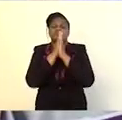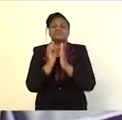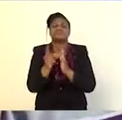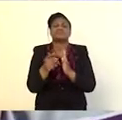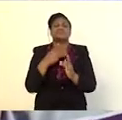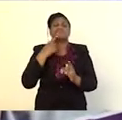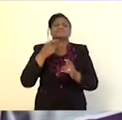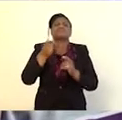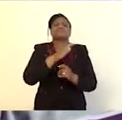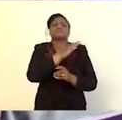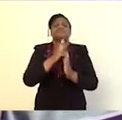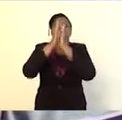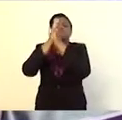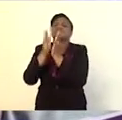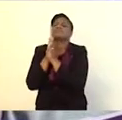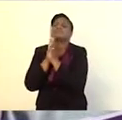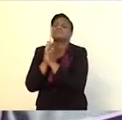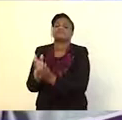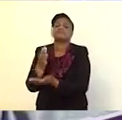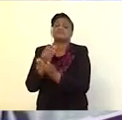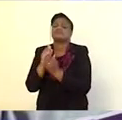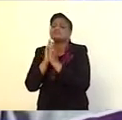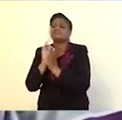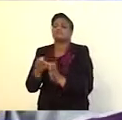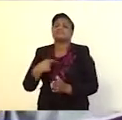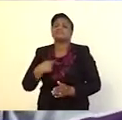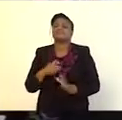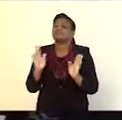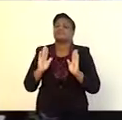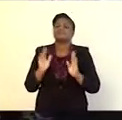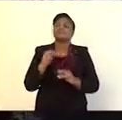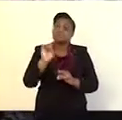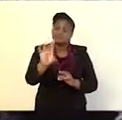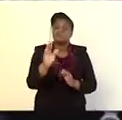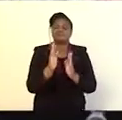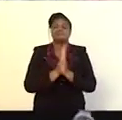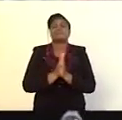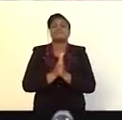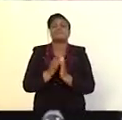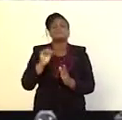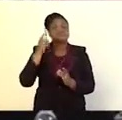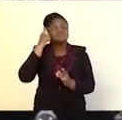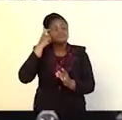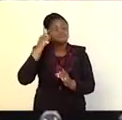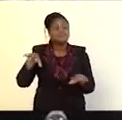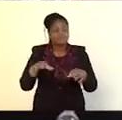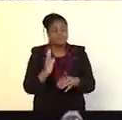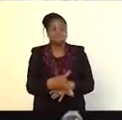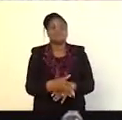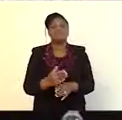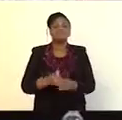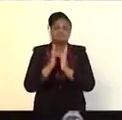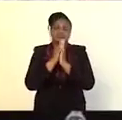uri kukumbira vemachechi. Tambotaura pano kuti kuenda kuchechi hakusi kunamata. Iwe kana uchiona kuti zvinoshanda. Zvina matire vamwogo